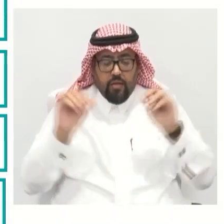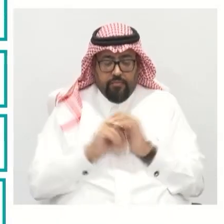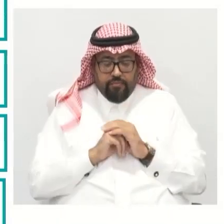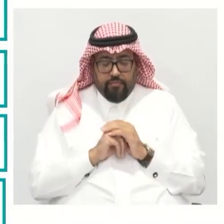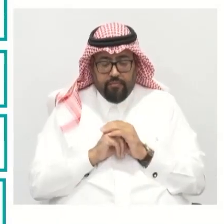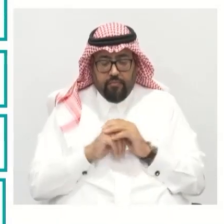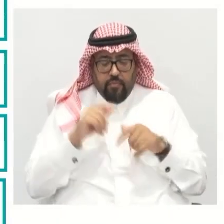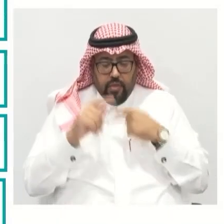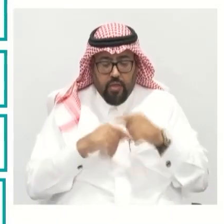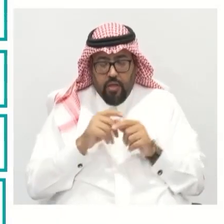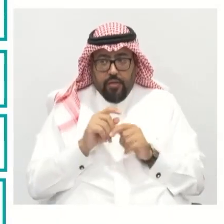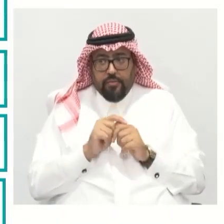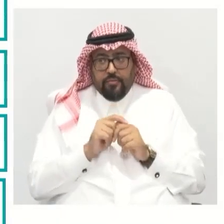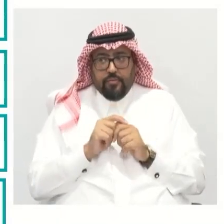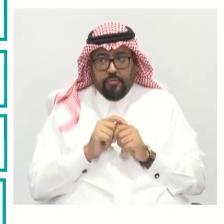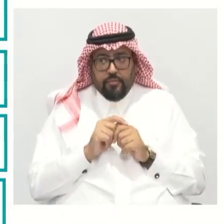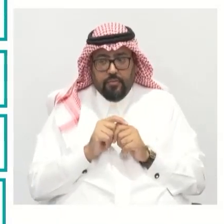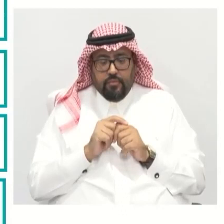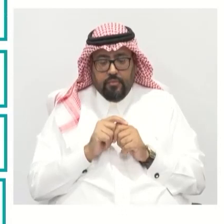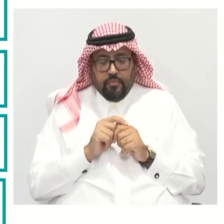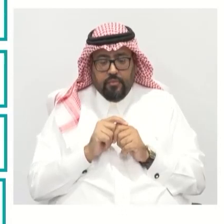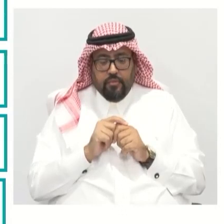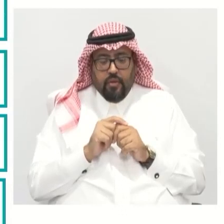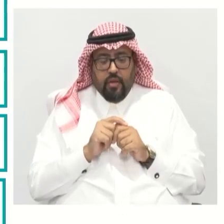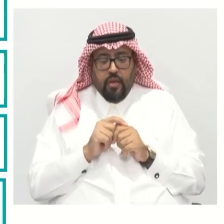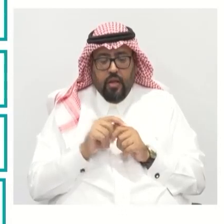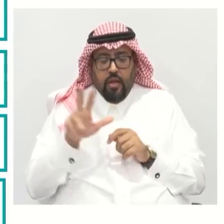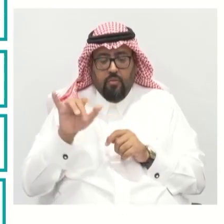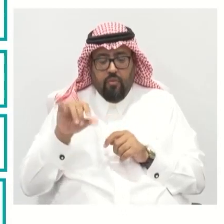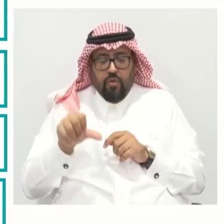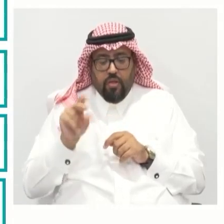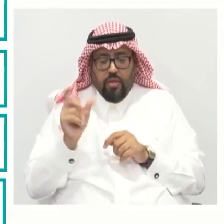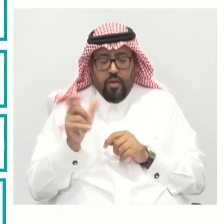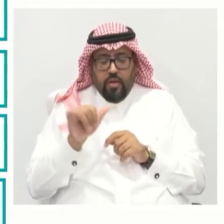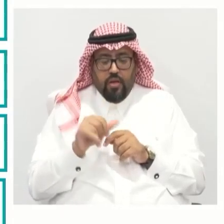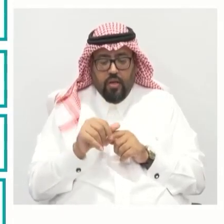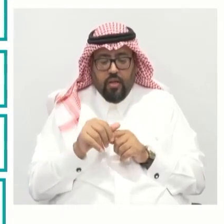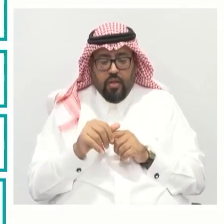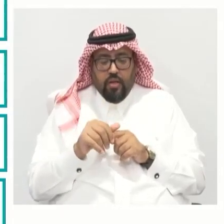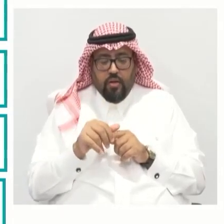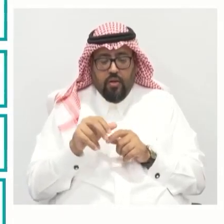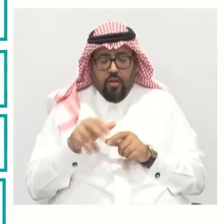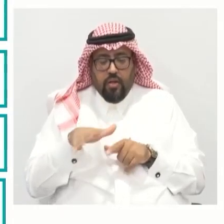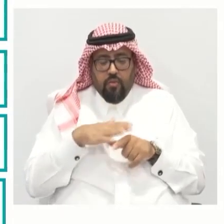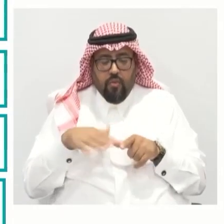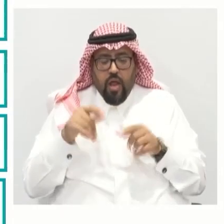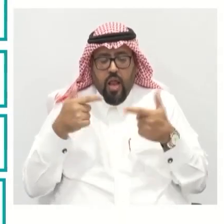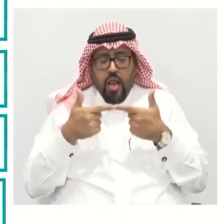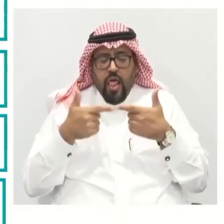اذا تتابع احوال من تتابع احوال المواطنين متابعه احوال المواطنين